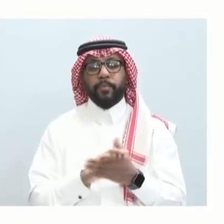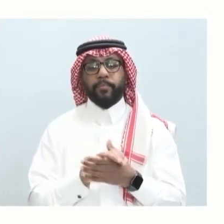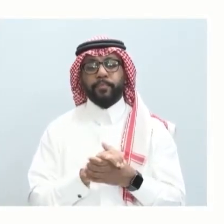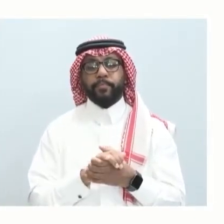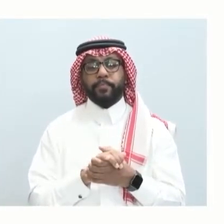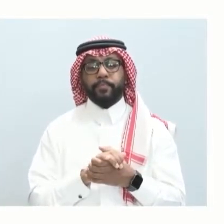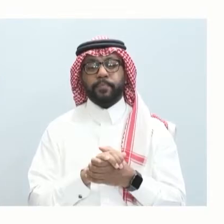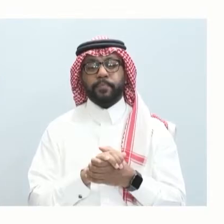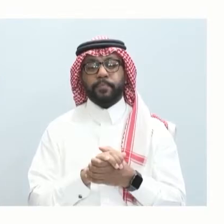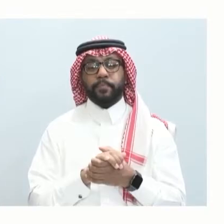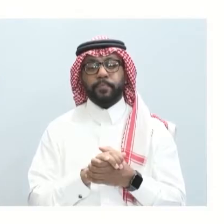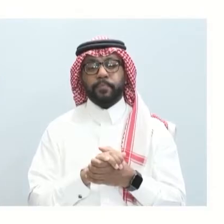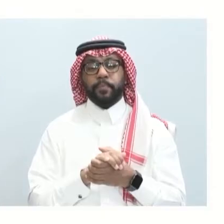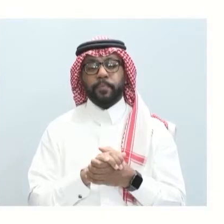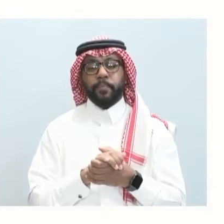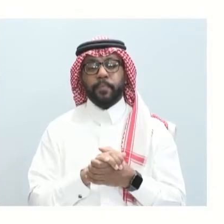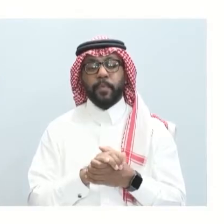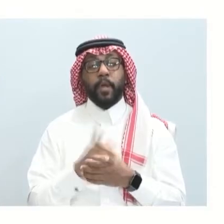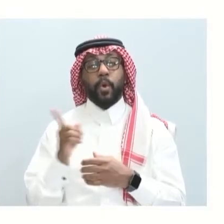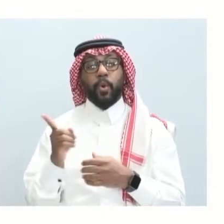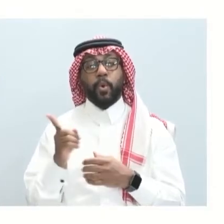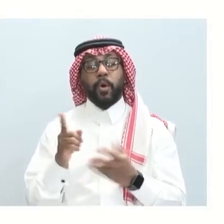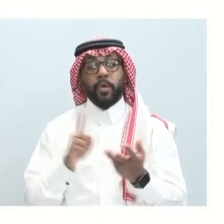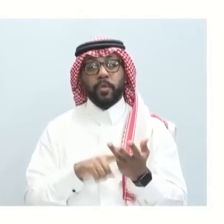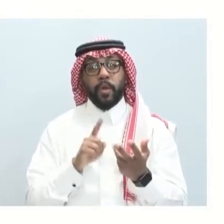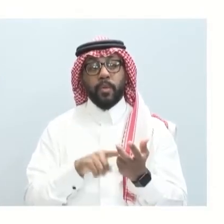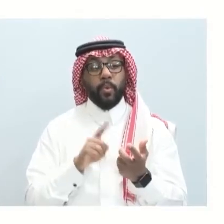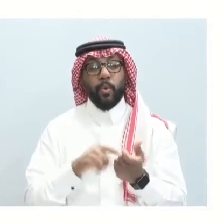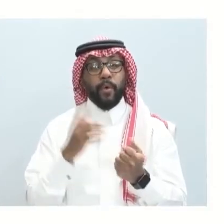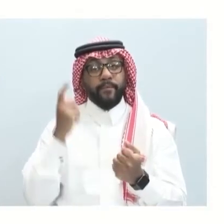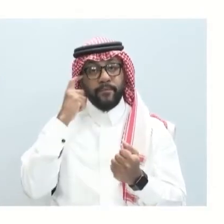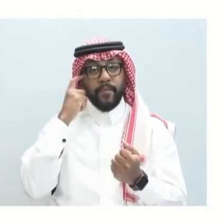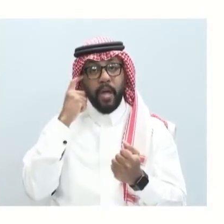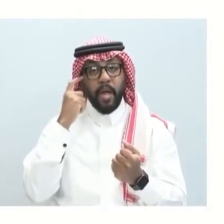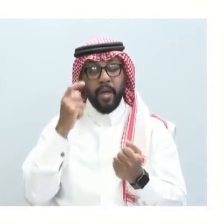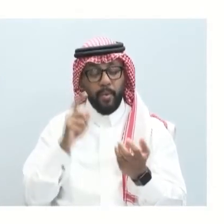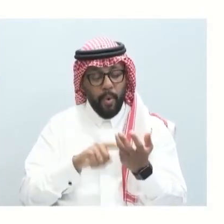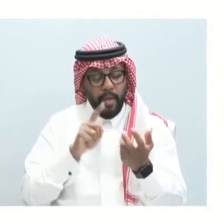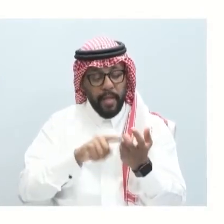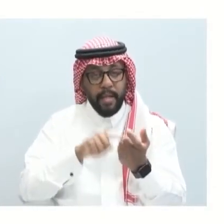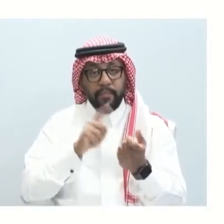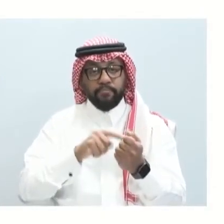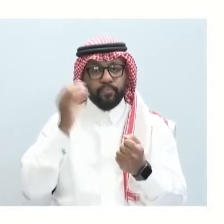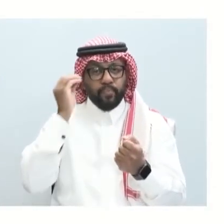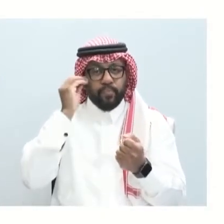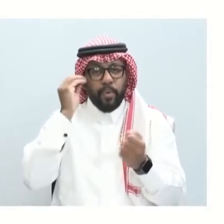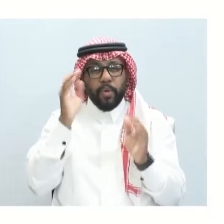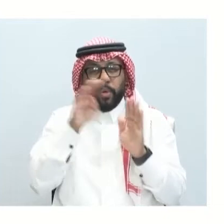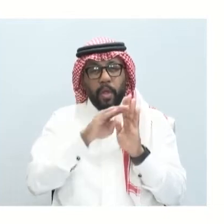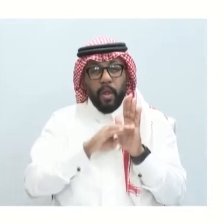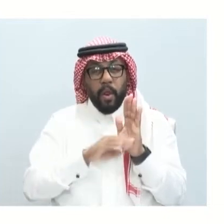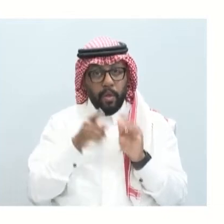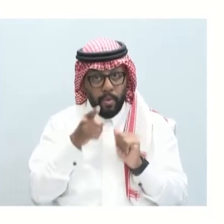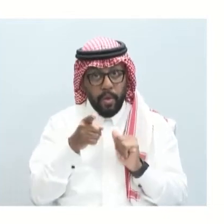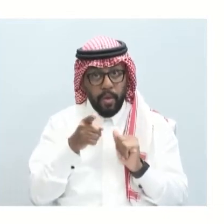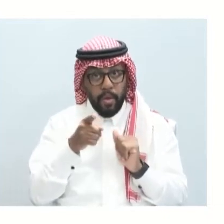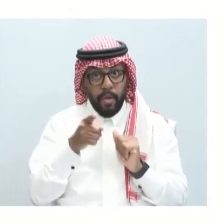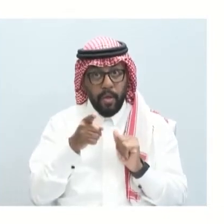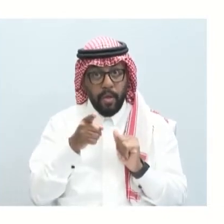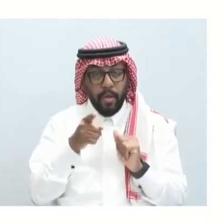الان يا مبدعين الخطوه الثالثه ان نقوم بالحل هل تستطيعون ابناء البنات ان تقوموا